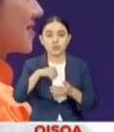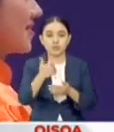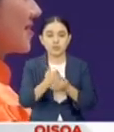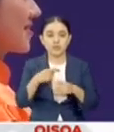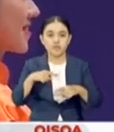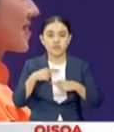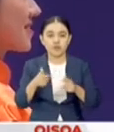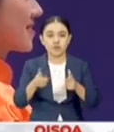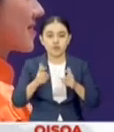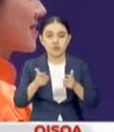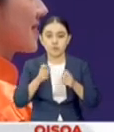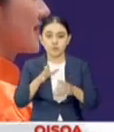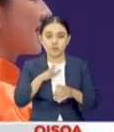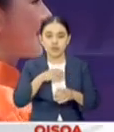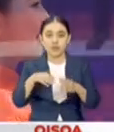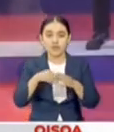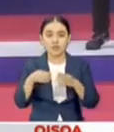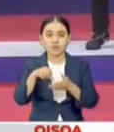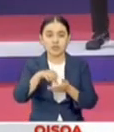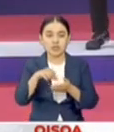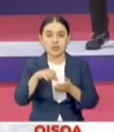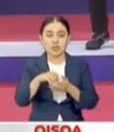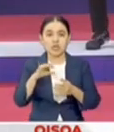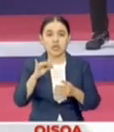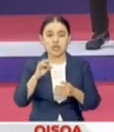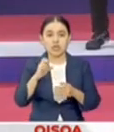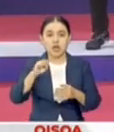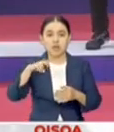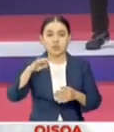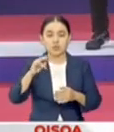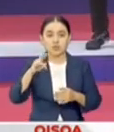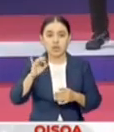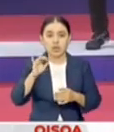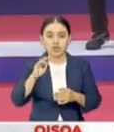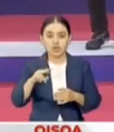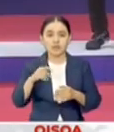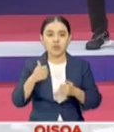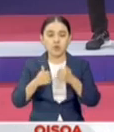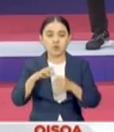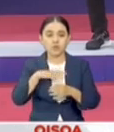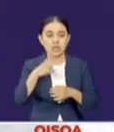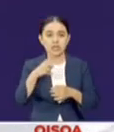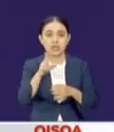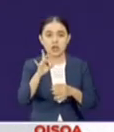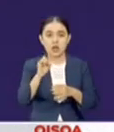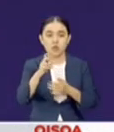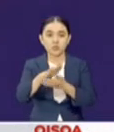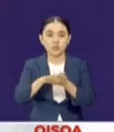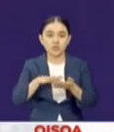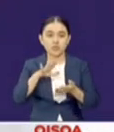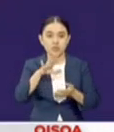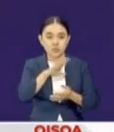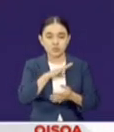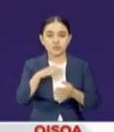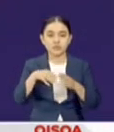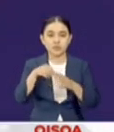yo'llanmasini qo'lga kiritdi. Finalda terma jamoamiz a'zosiga Iordaniyalik Abdulkarim Zayid raqiblik qildi. 2 raund davom etgan bellashuvda terma